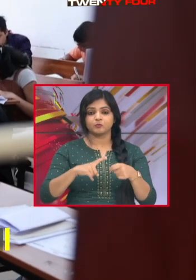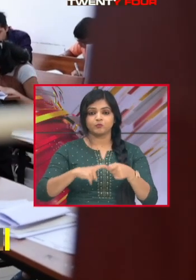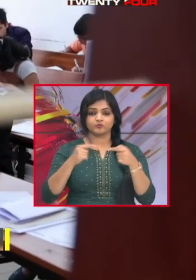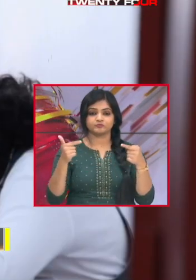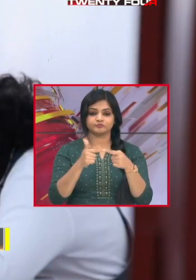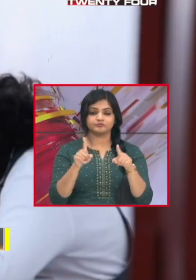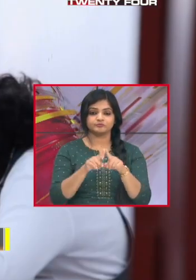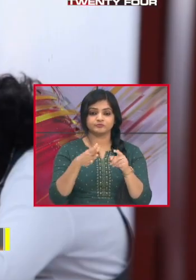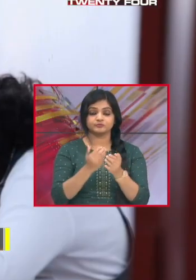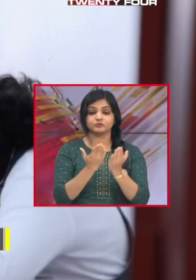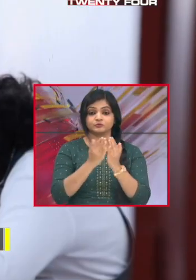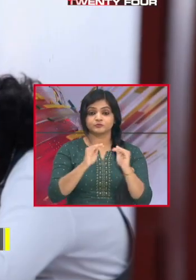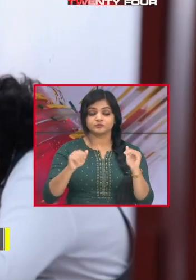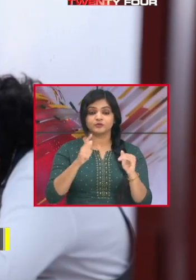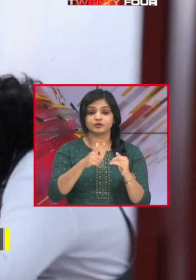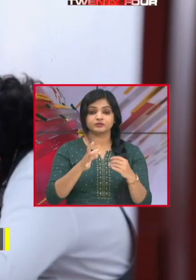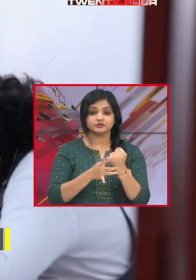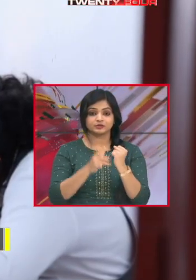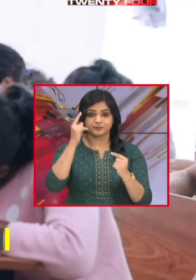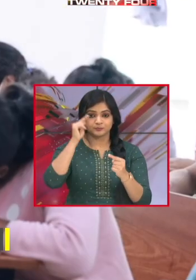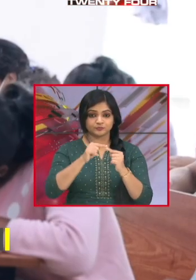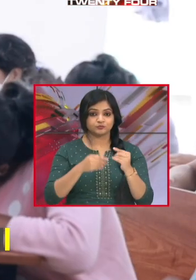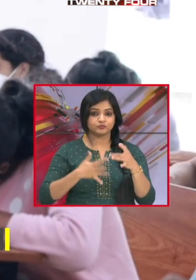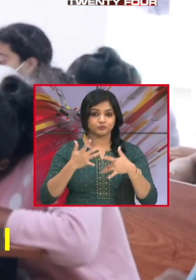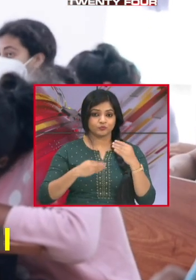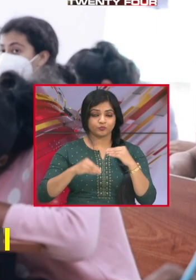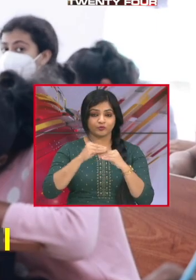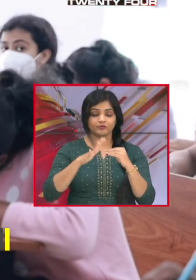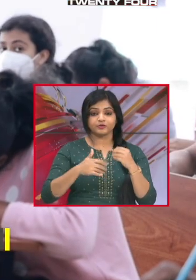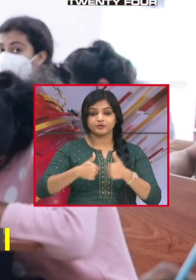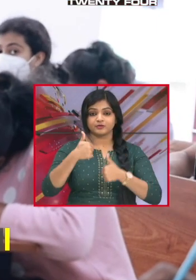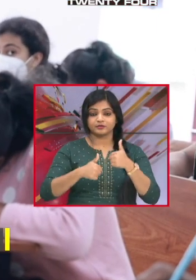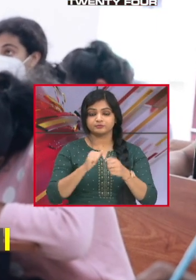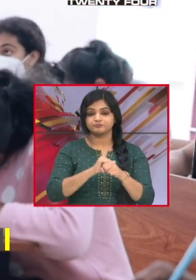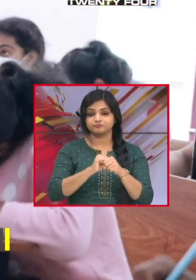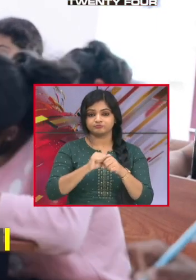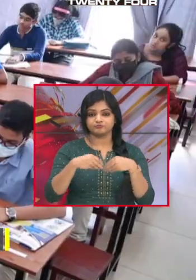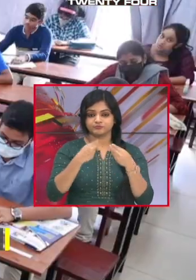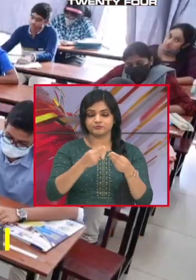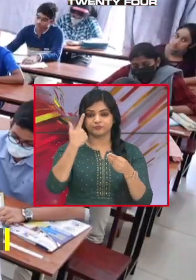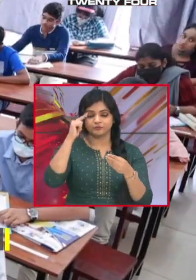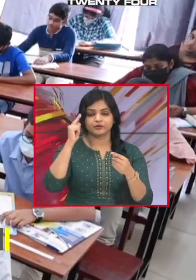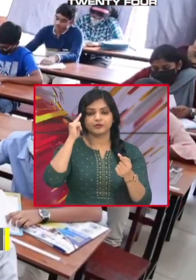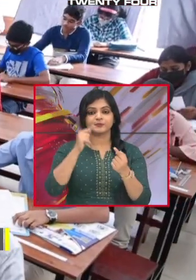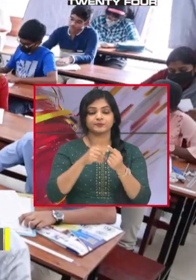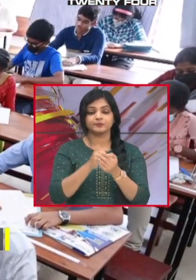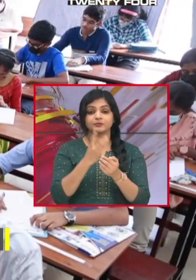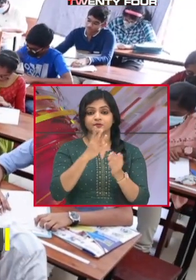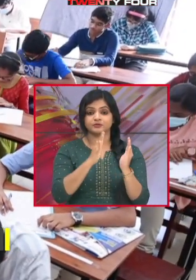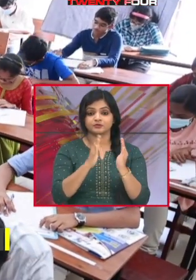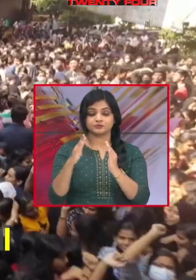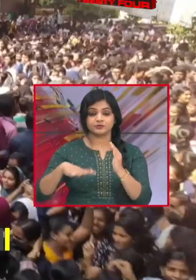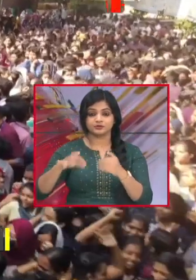ക്രമീകരിക്കുന്നത്. കുട്ടികളുടെ ശാസ്ത്രാഭിരുചി കണ്ടെത്തുകയും മത്സര പരീക്ഷകൾക്ക് പ്രാപ്തരാക്കുകയുമാണ് ഒളിമ്പ്യാഡിന്റെ ലക്ഷ്യം. 3 വിഭാഗങ്ങളിലായി